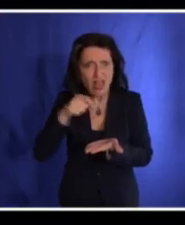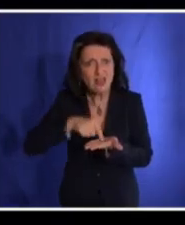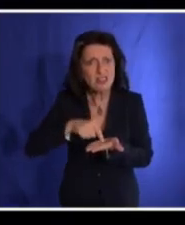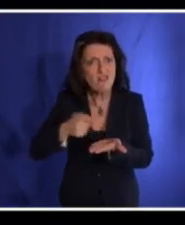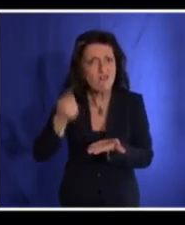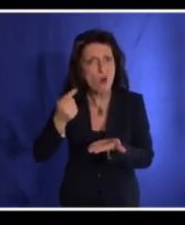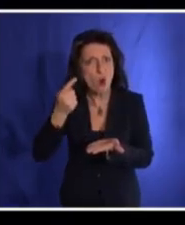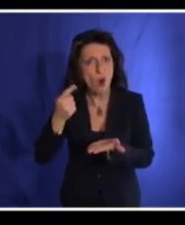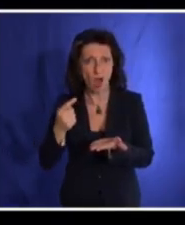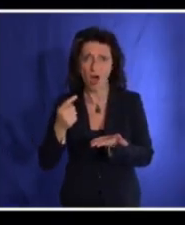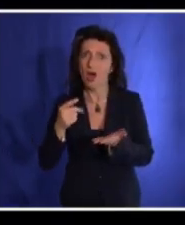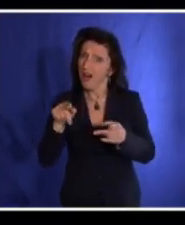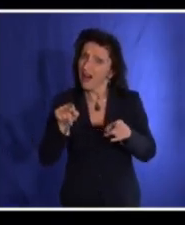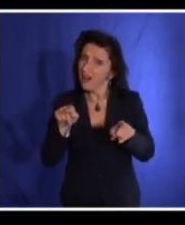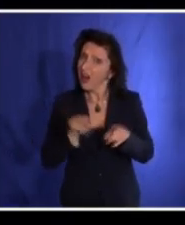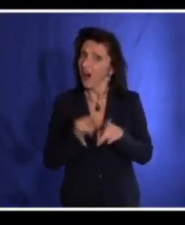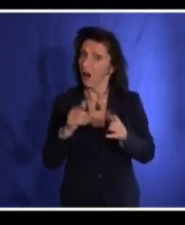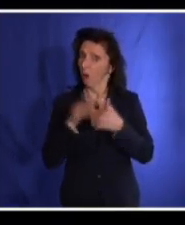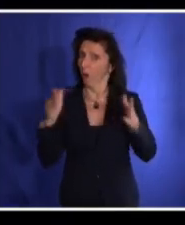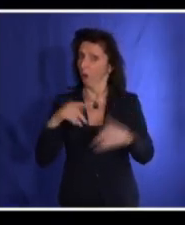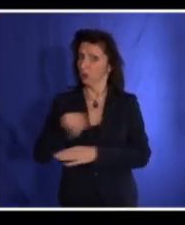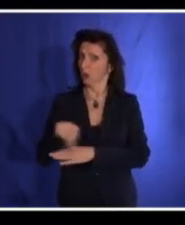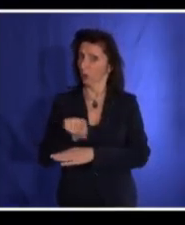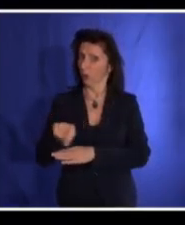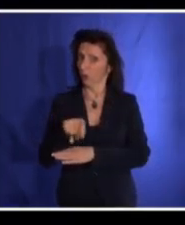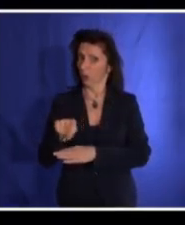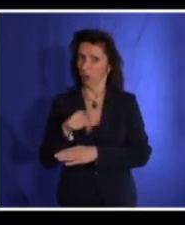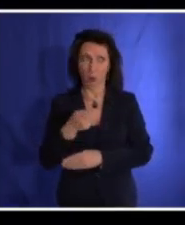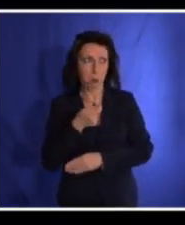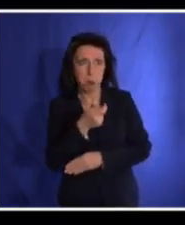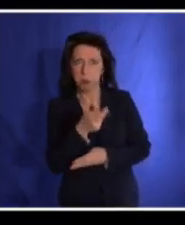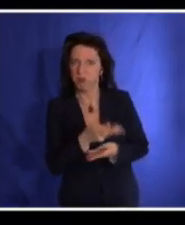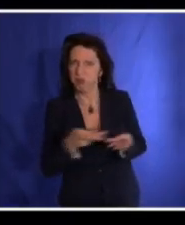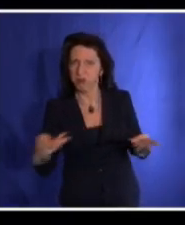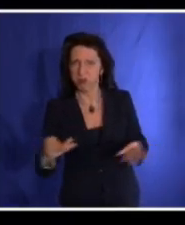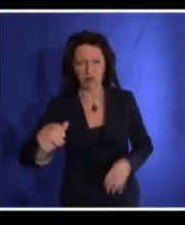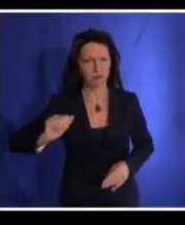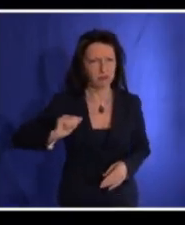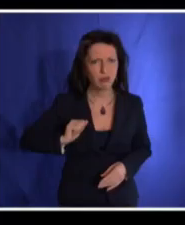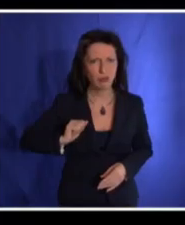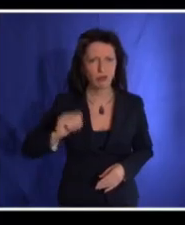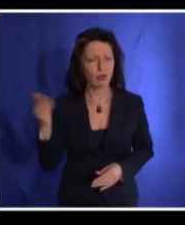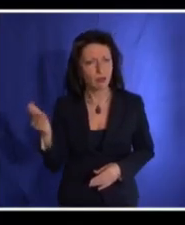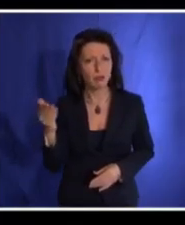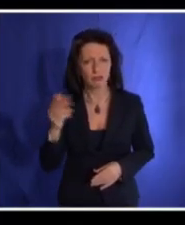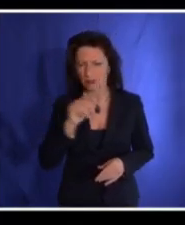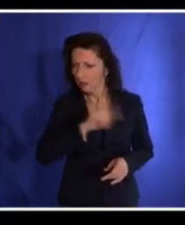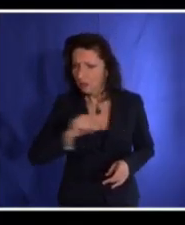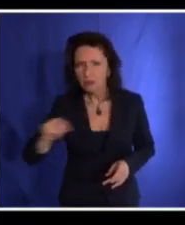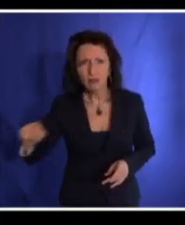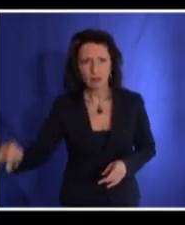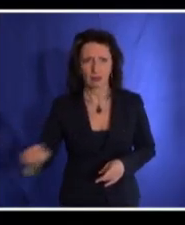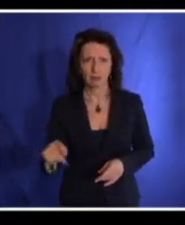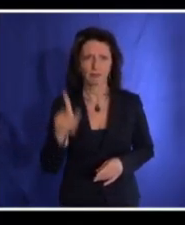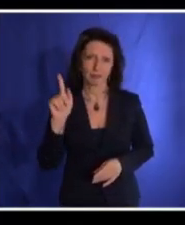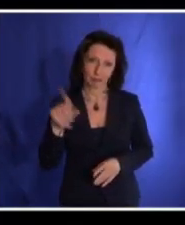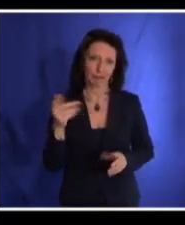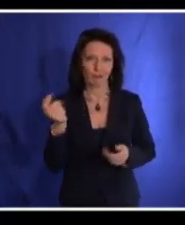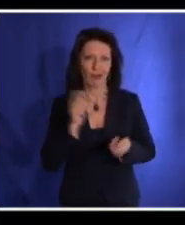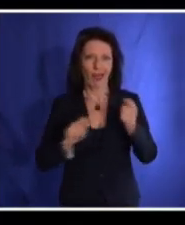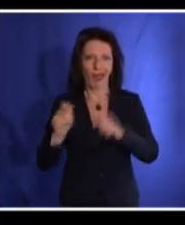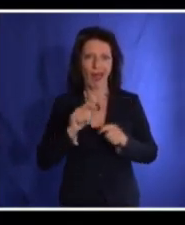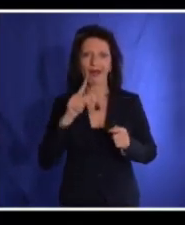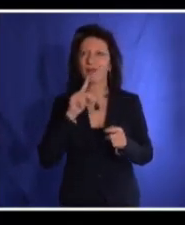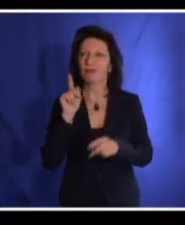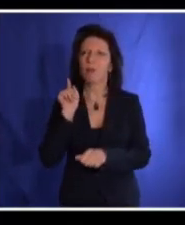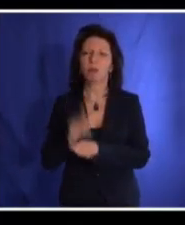der Großküche, in den Unternehmenskantinen, in der Kaserne, überall dort, wo eben mit Bleistift einkauft wird, aber mit